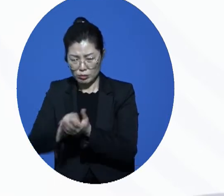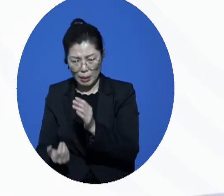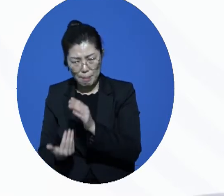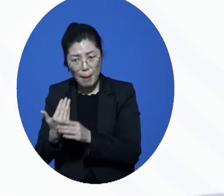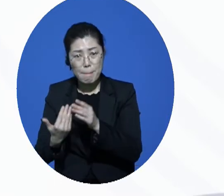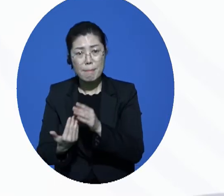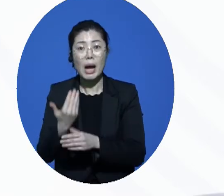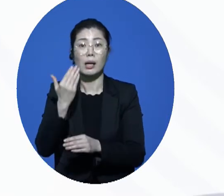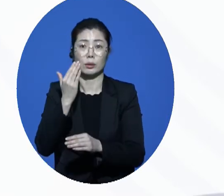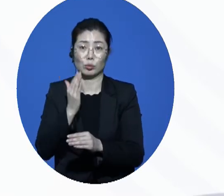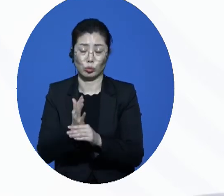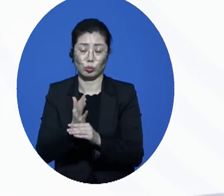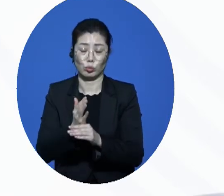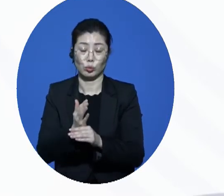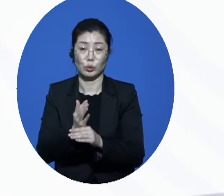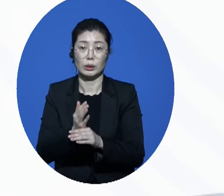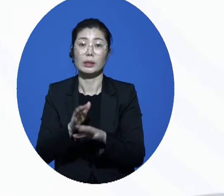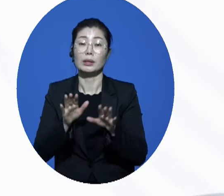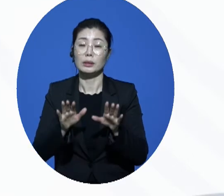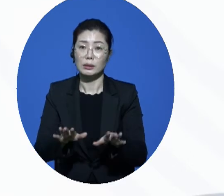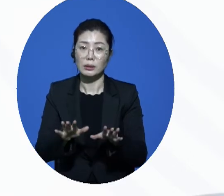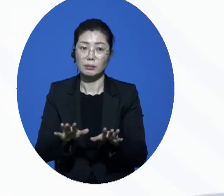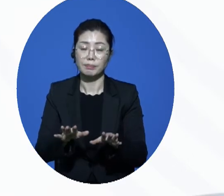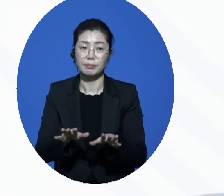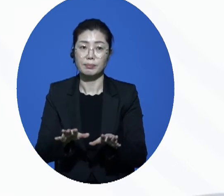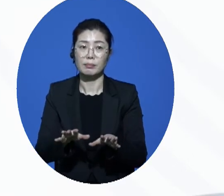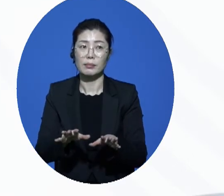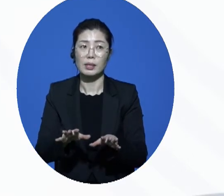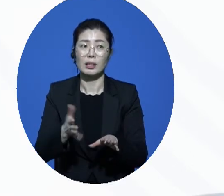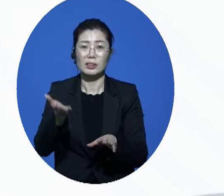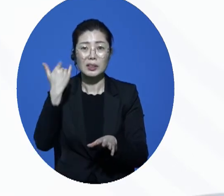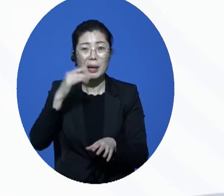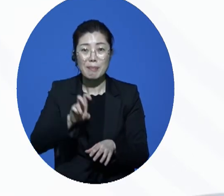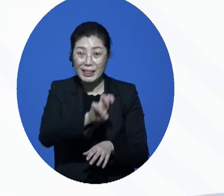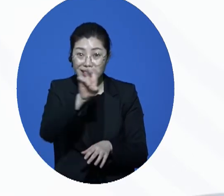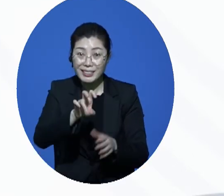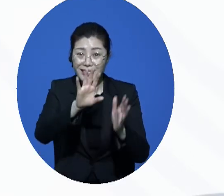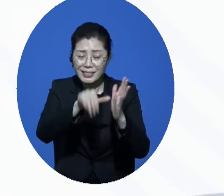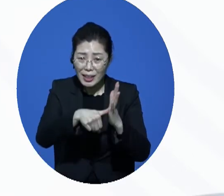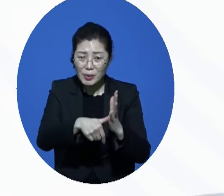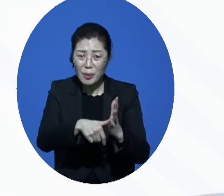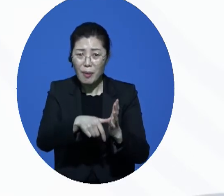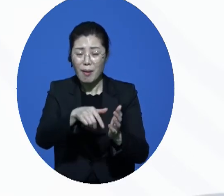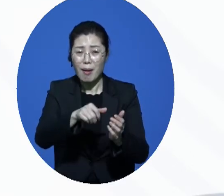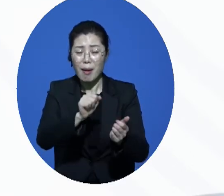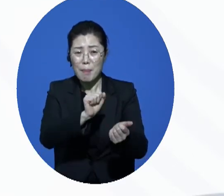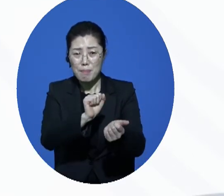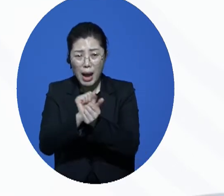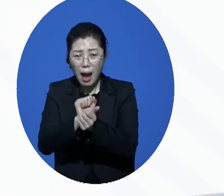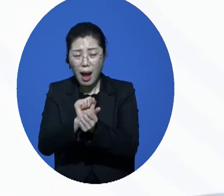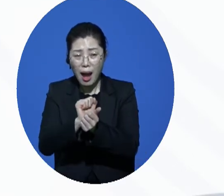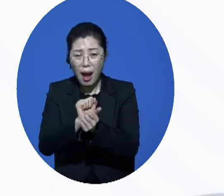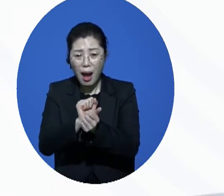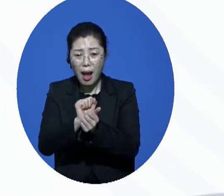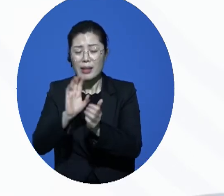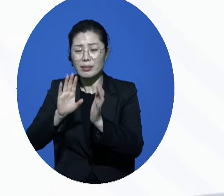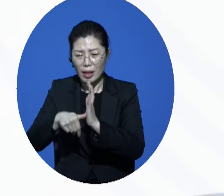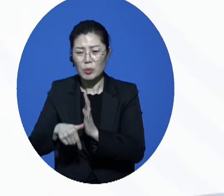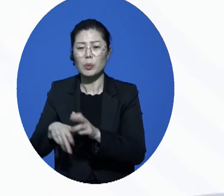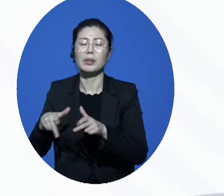발생을 했고요. 여지없이 우리가 처음 맞이했던 이 감염병 상황은 장애인들을 큰 어려움에